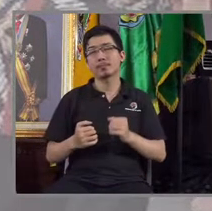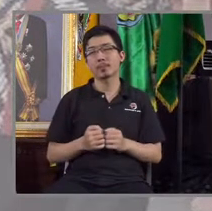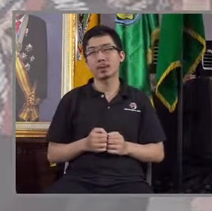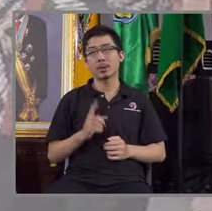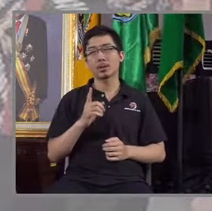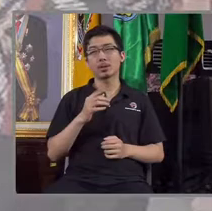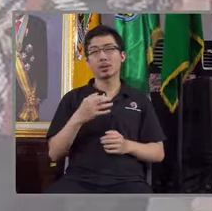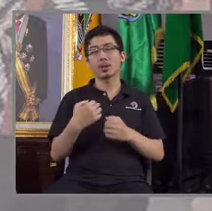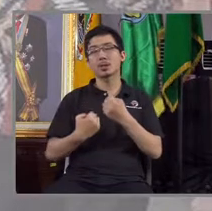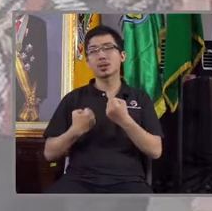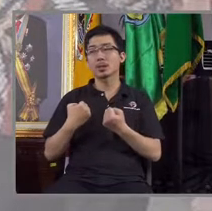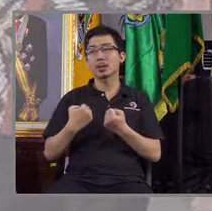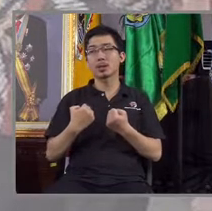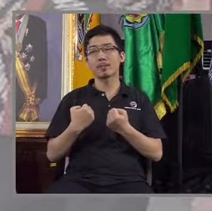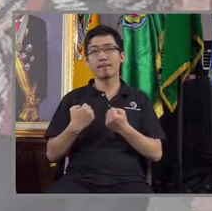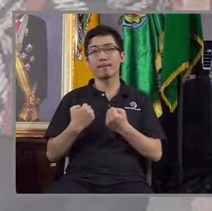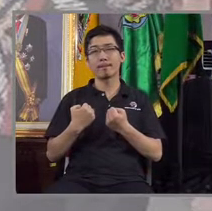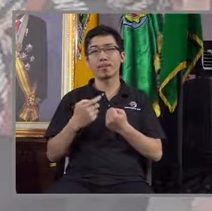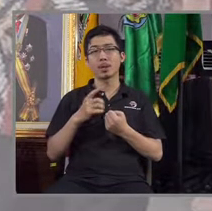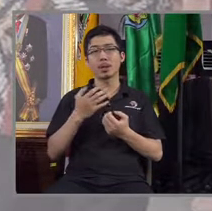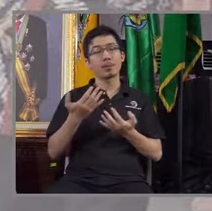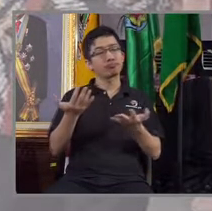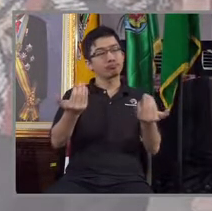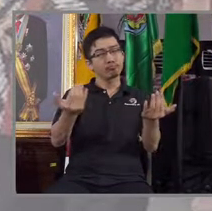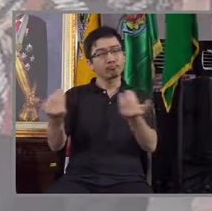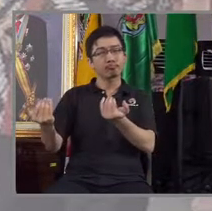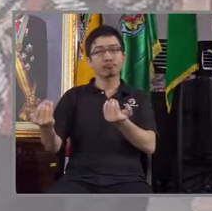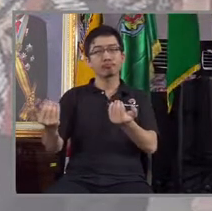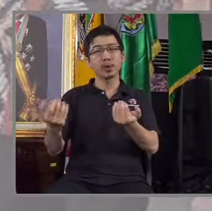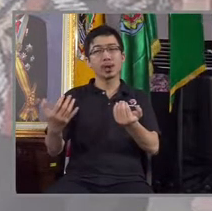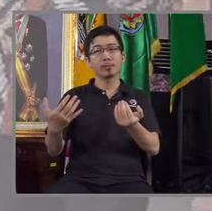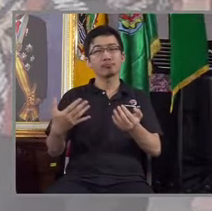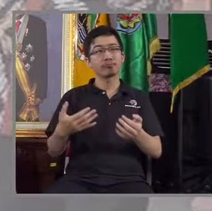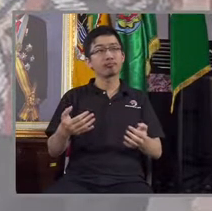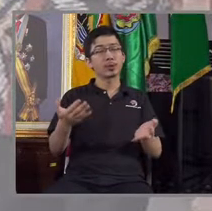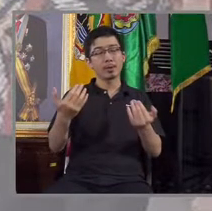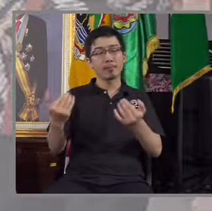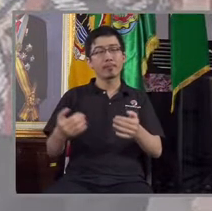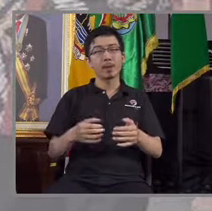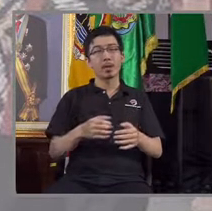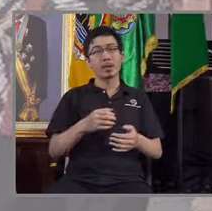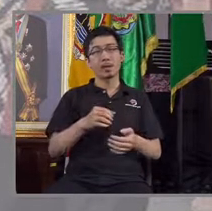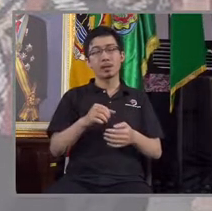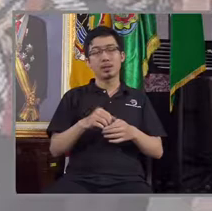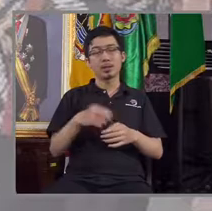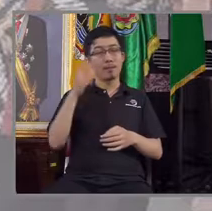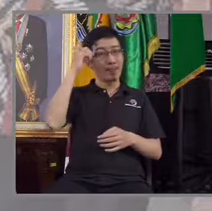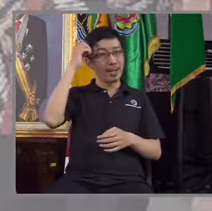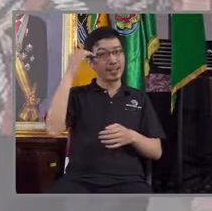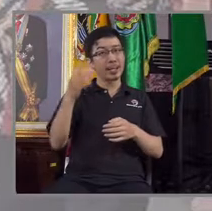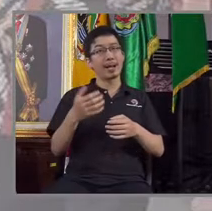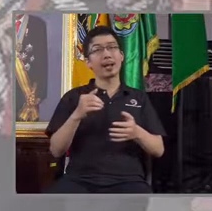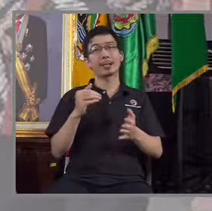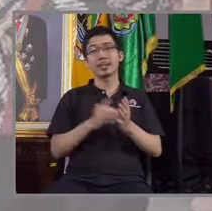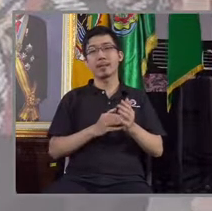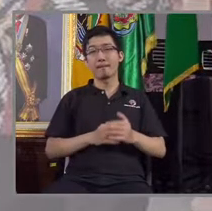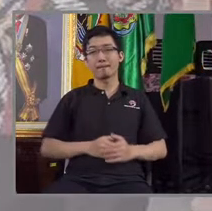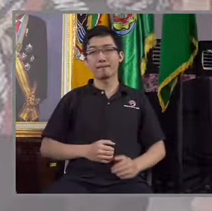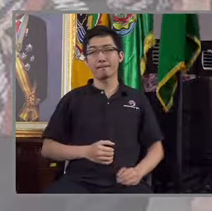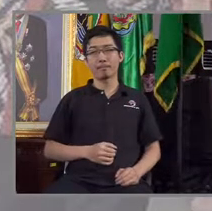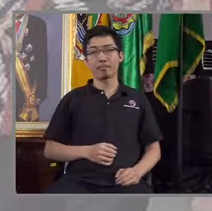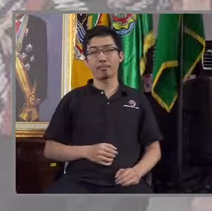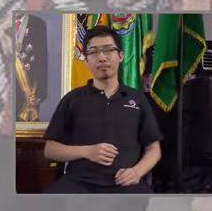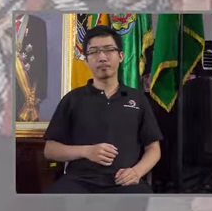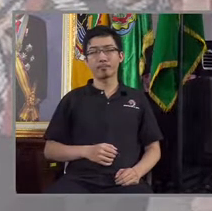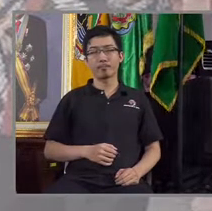gerakan Ayo Kembali Belajar dengan inovasi beasiswa, kemudian